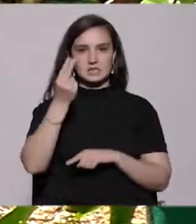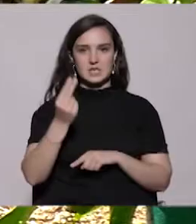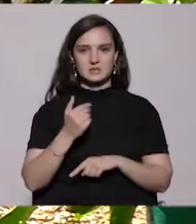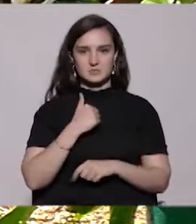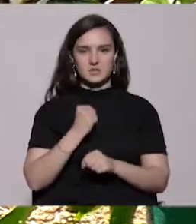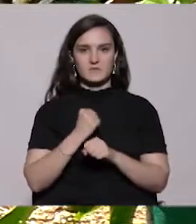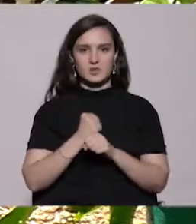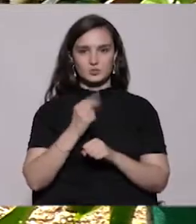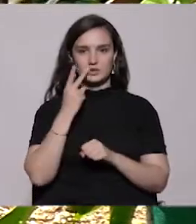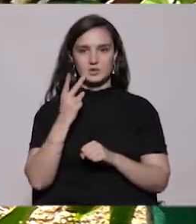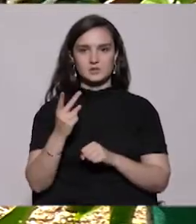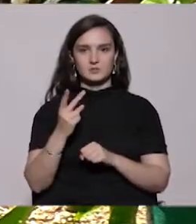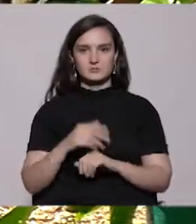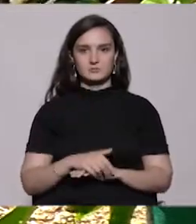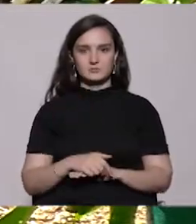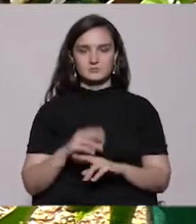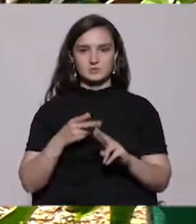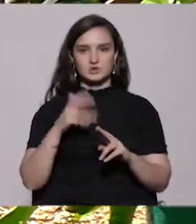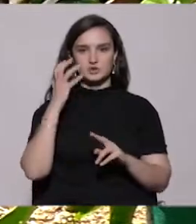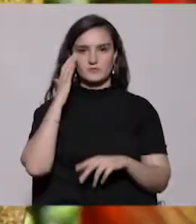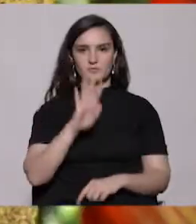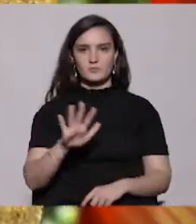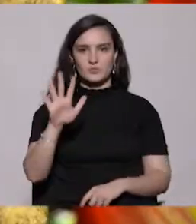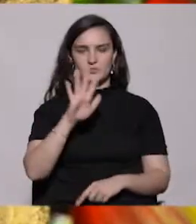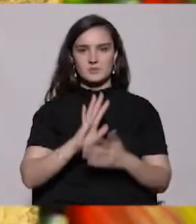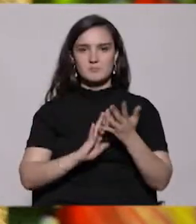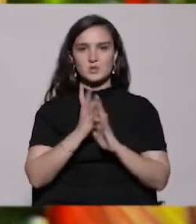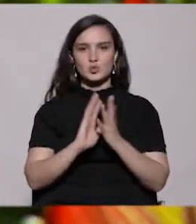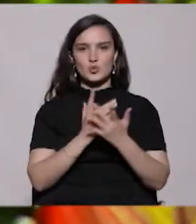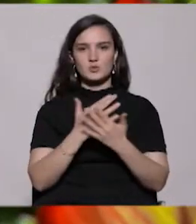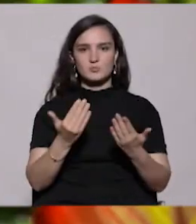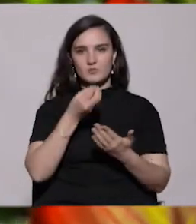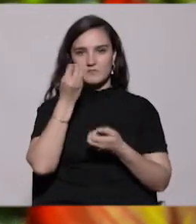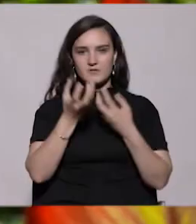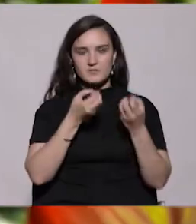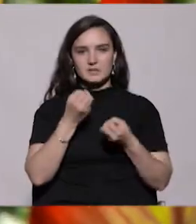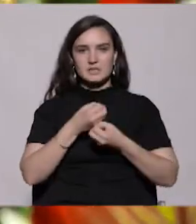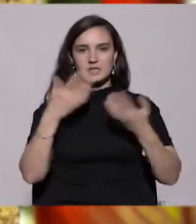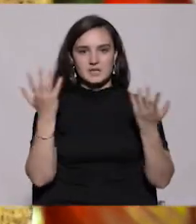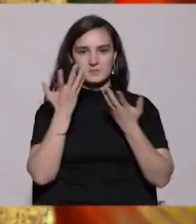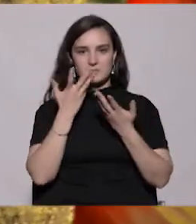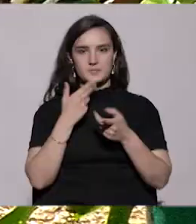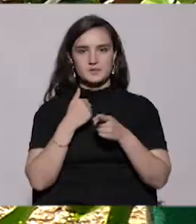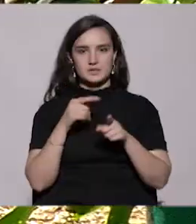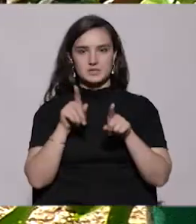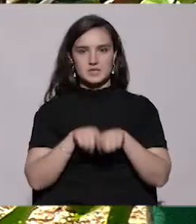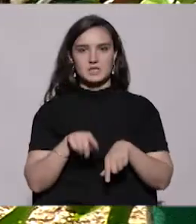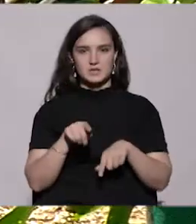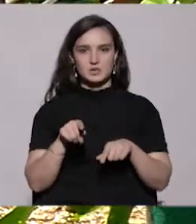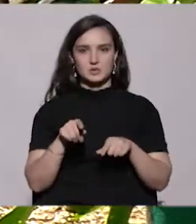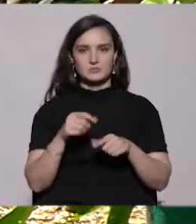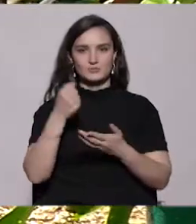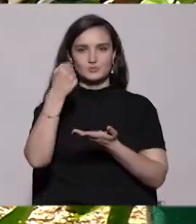მინდა, რომ გავაკეთოთ, ნახეთ. ეს არის შავ ფონზე მინდვრის ყვავილები ღია ფერის ესეთ